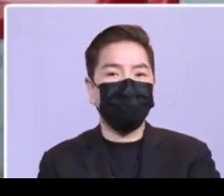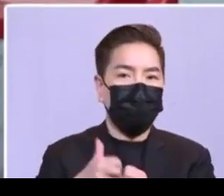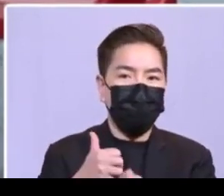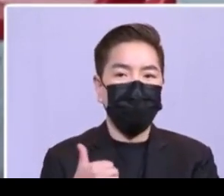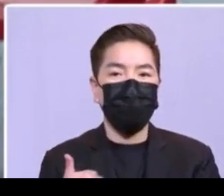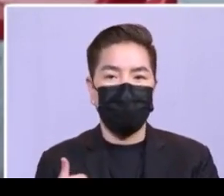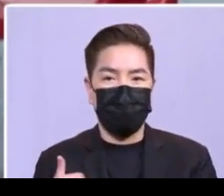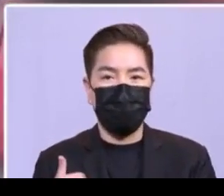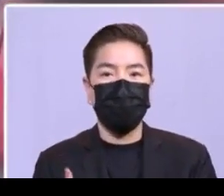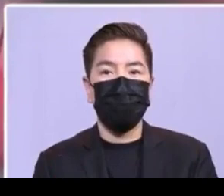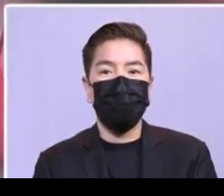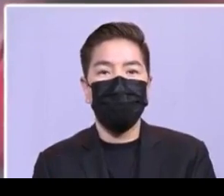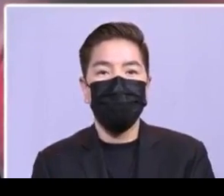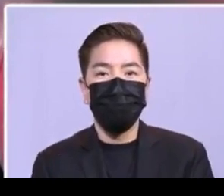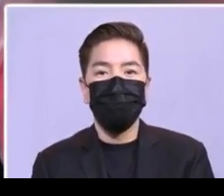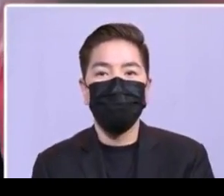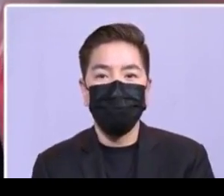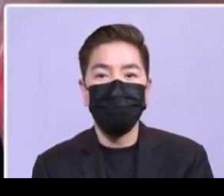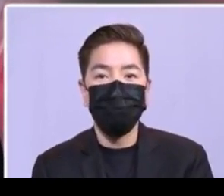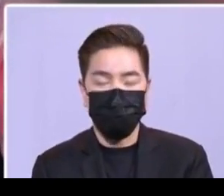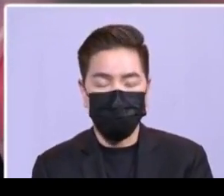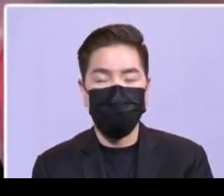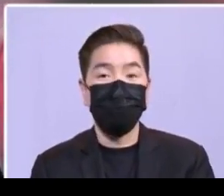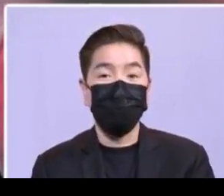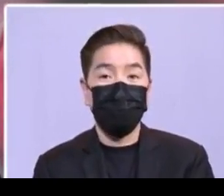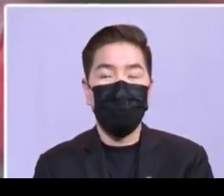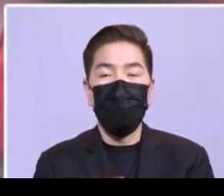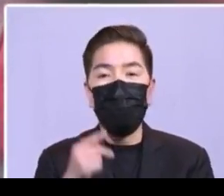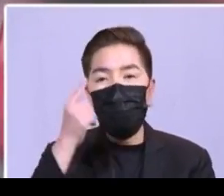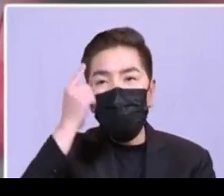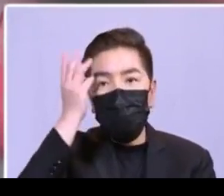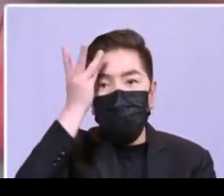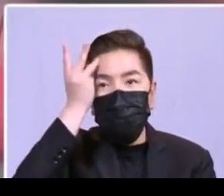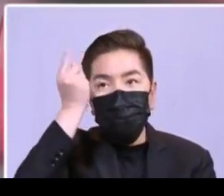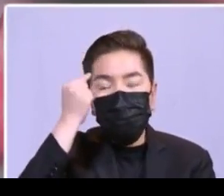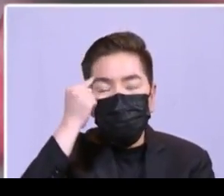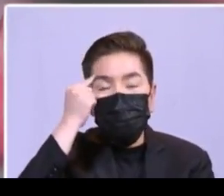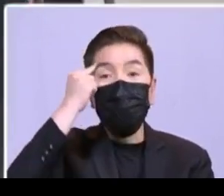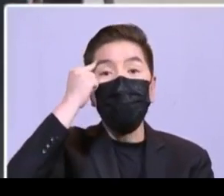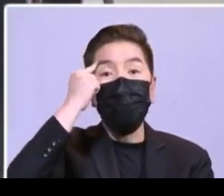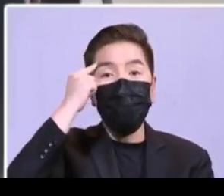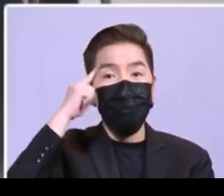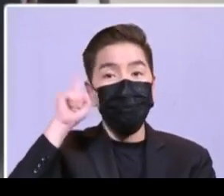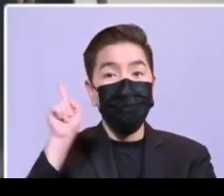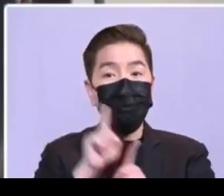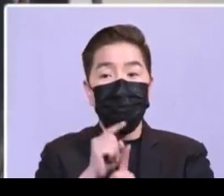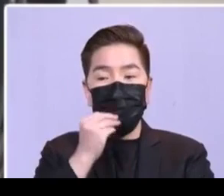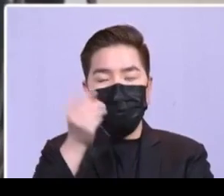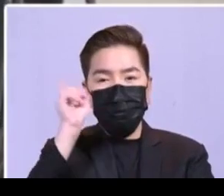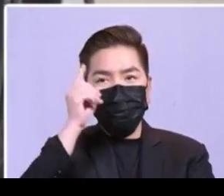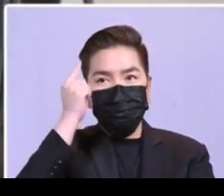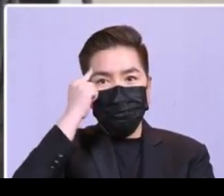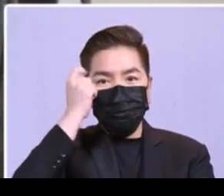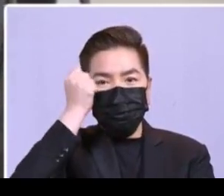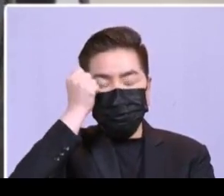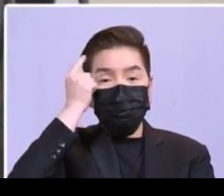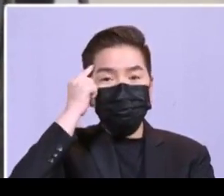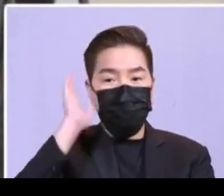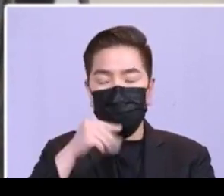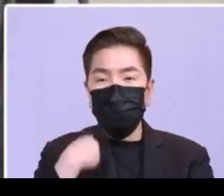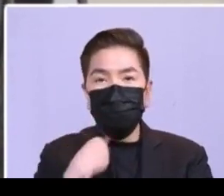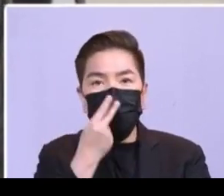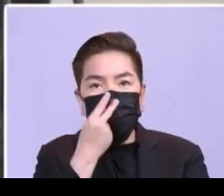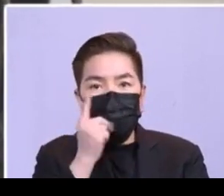ค่ะ นี่ก็ถือว่าเป็นอีกหนึ่งไอเดียนะที่น่าจะทำให้คนที่ขับผ่านไปผ่านม